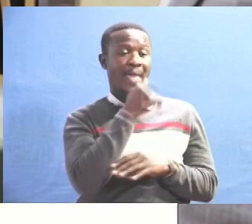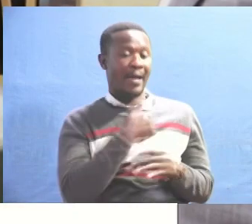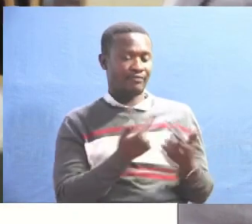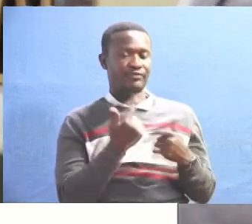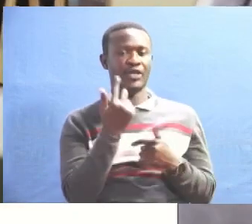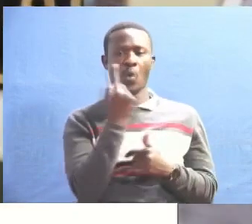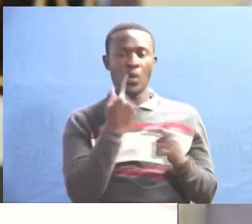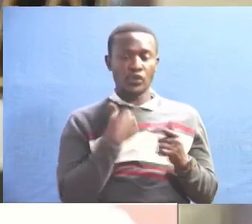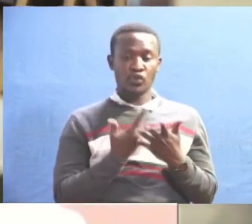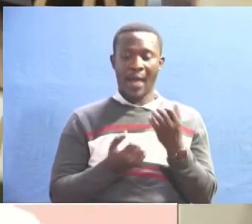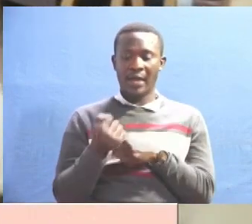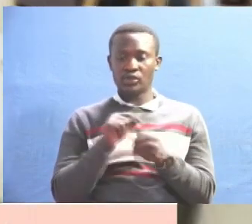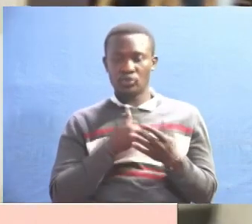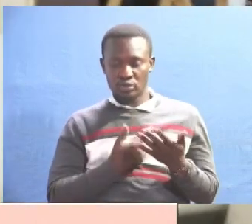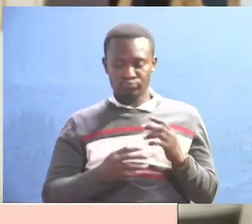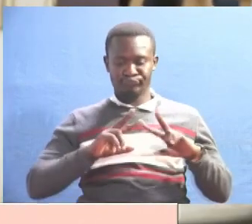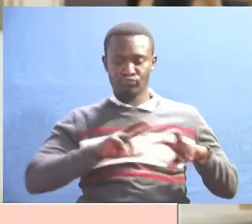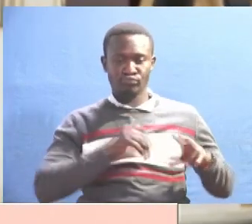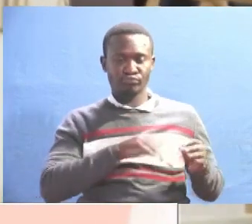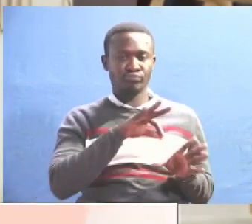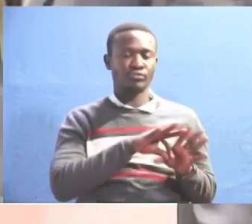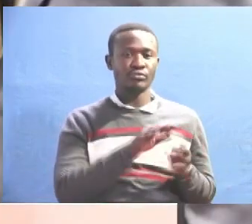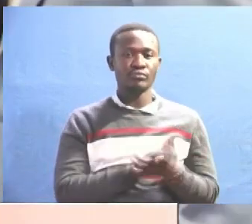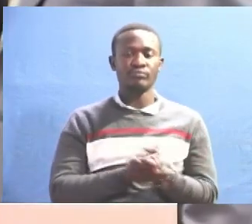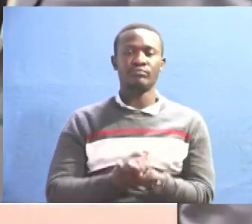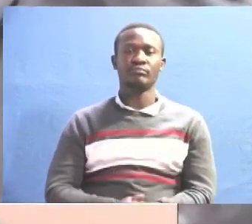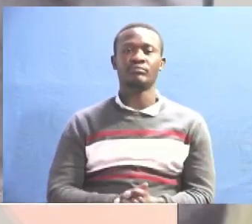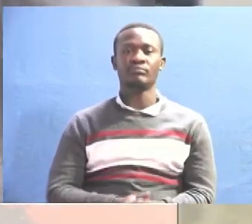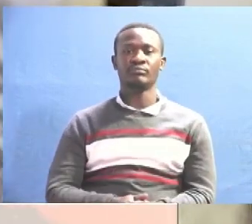zikiwa tu ni juhudi zake za kujitafutia kura. Edward Nyamu, Runinga ya KU.